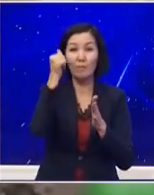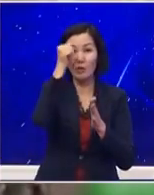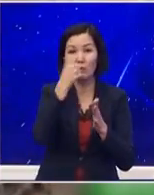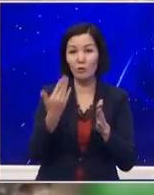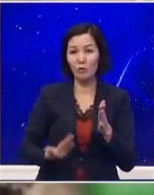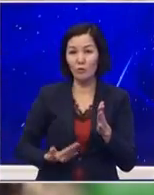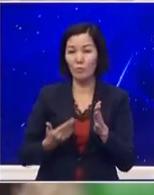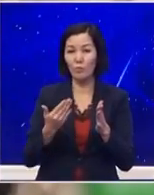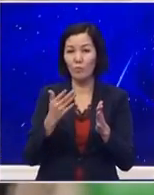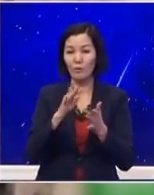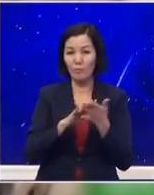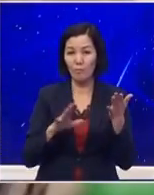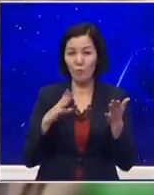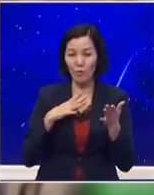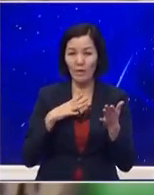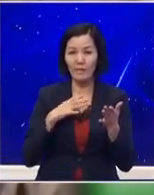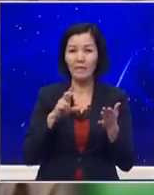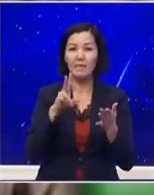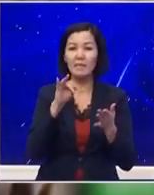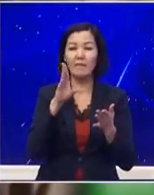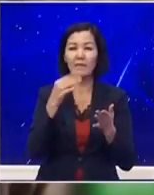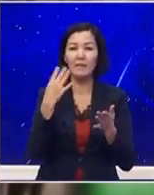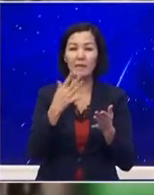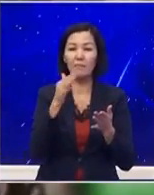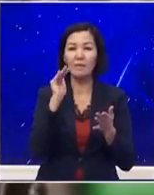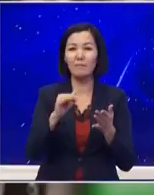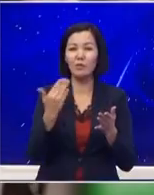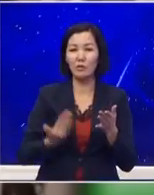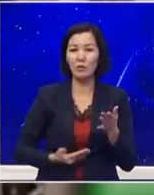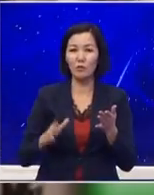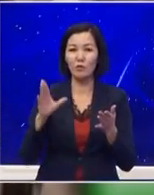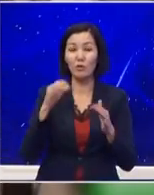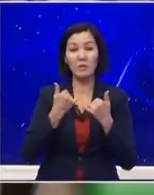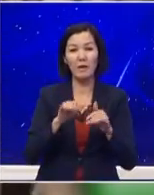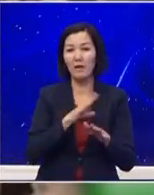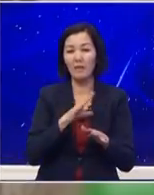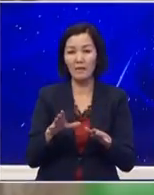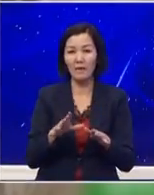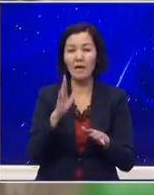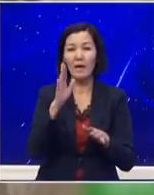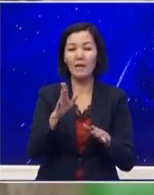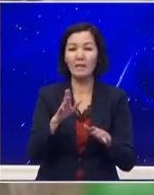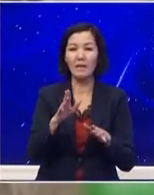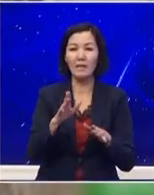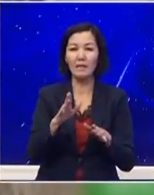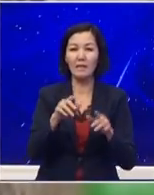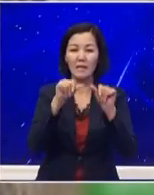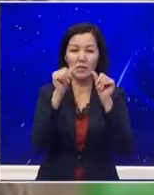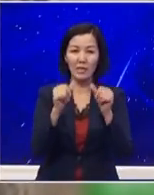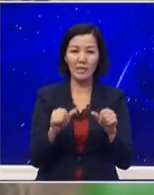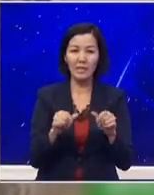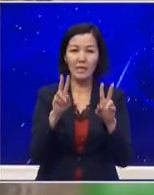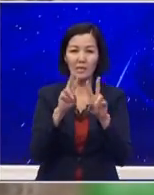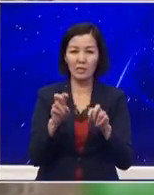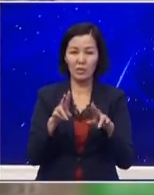айтады. Сондықтан Сулавеси аралында 45000 жыл бұрын тұрғындардың болуы таңғаларлық емес. Алда мамандар жәдігерлерге тереңінен